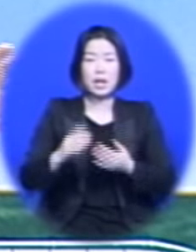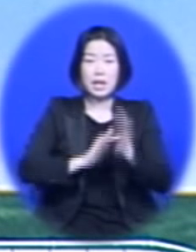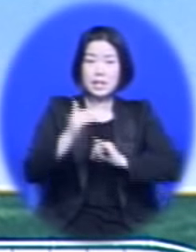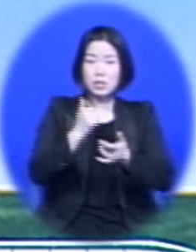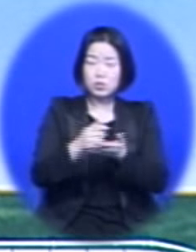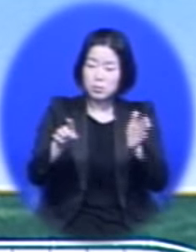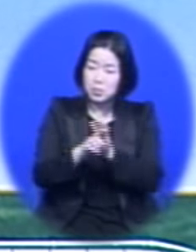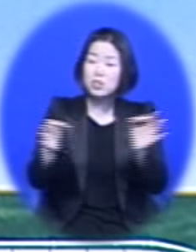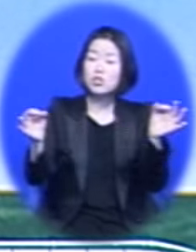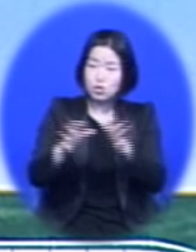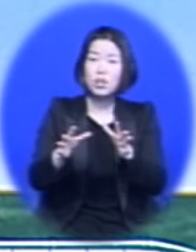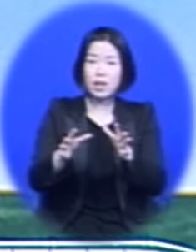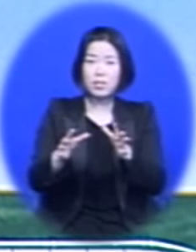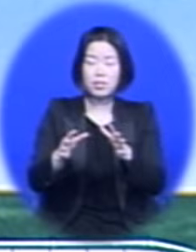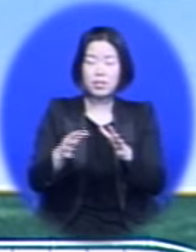믿는 순간에 말입니다.